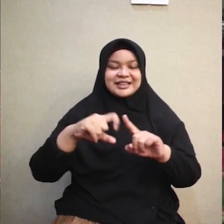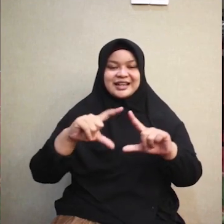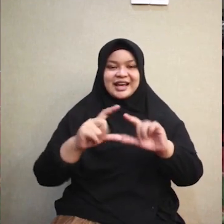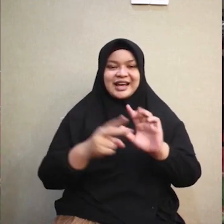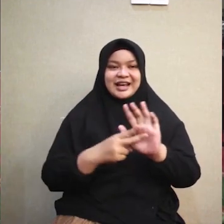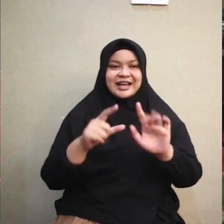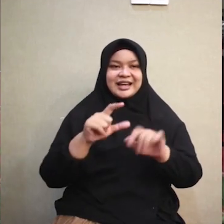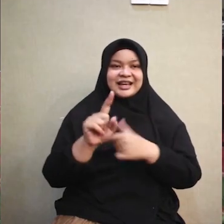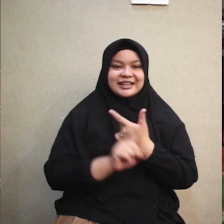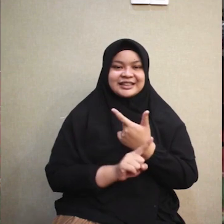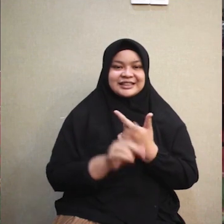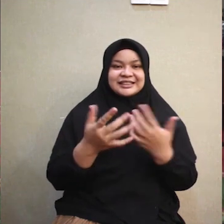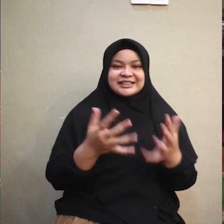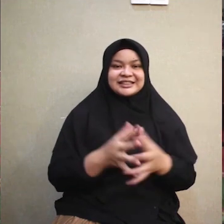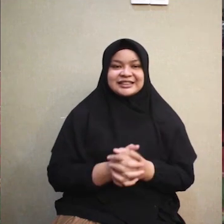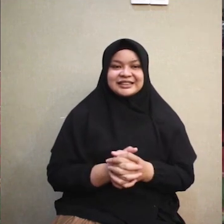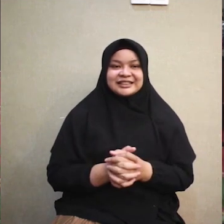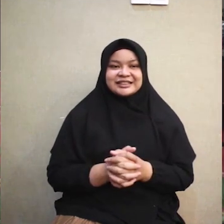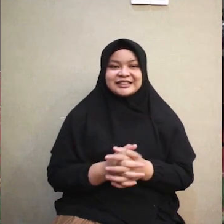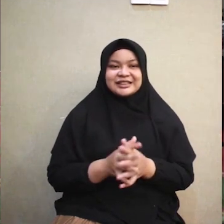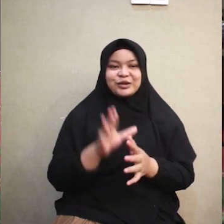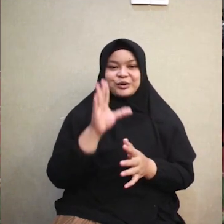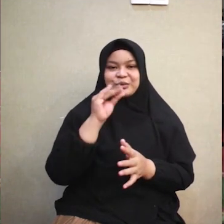dan Kick Andy